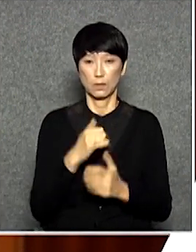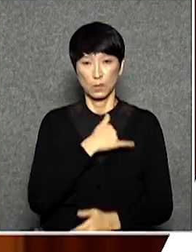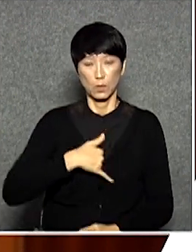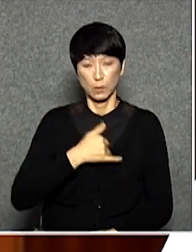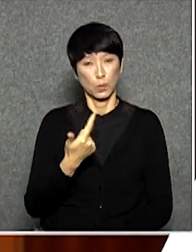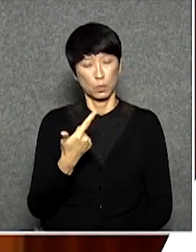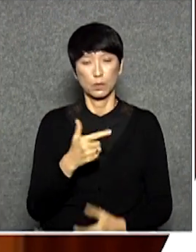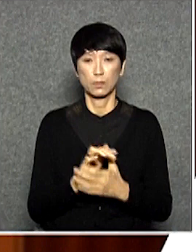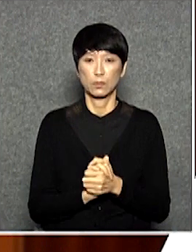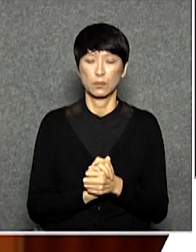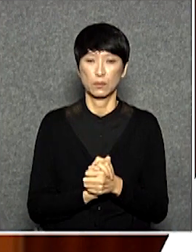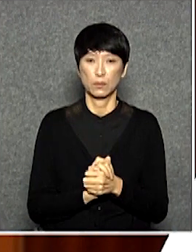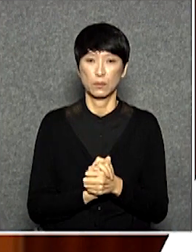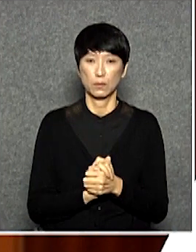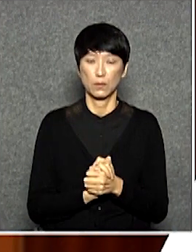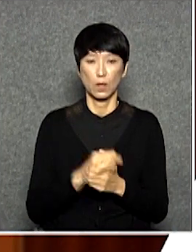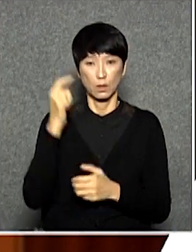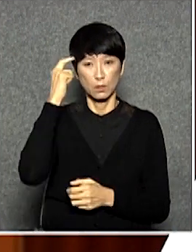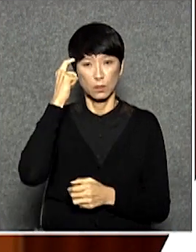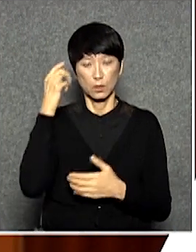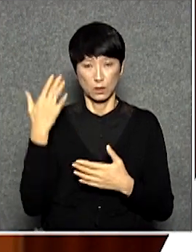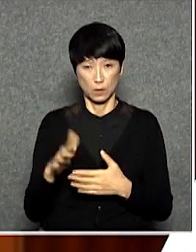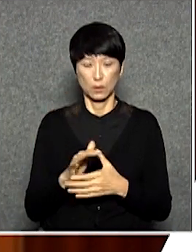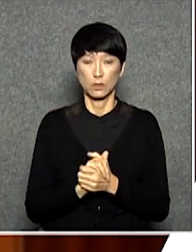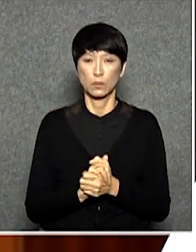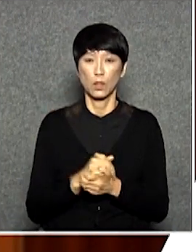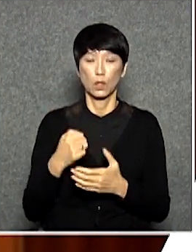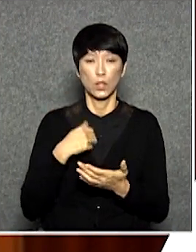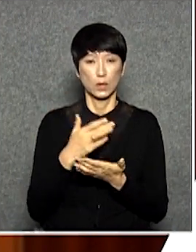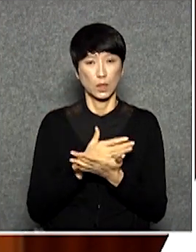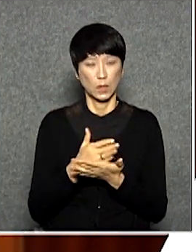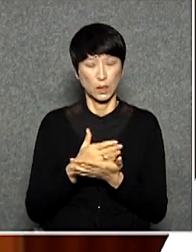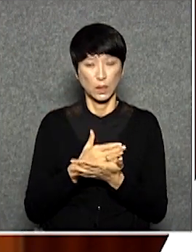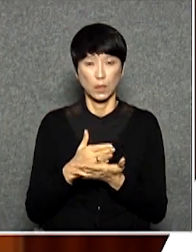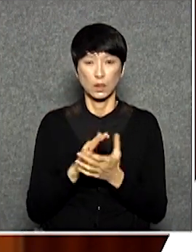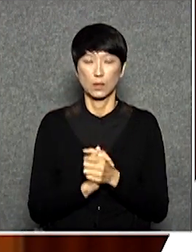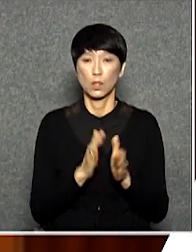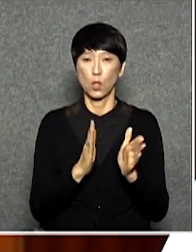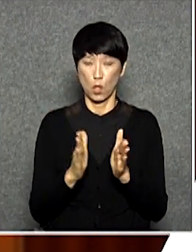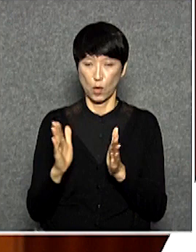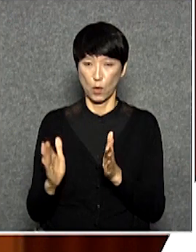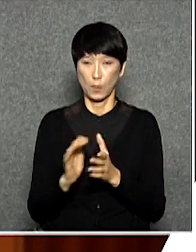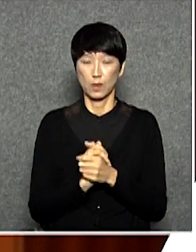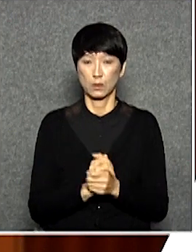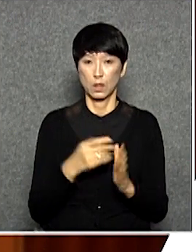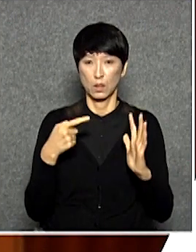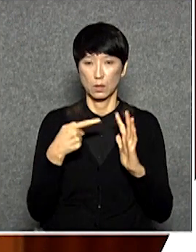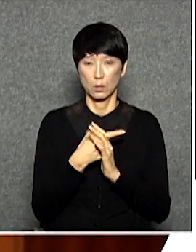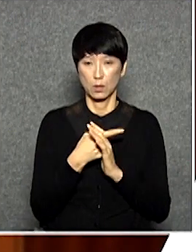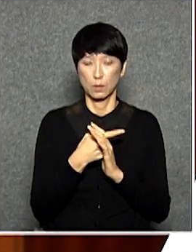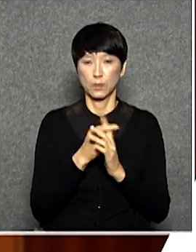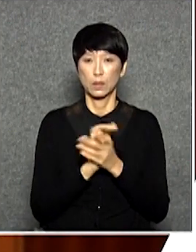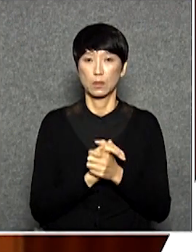在。咁當我知道咗之後咧，我都嘗試係安排咗特別一個嘅場